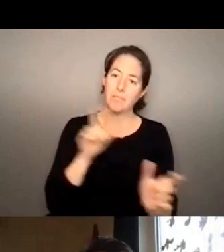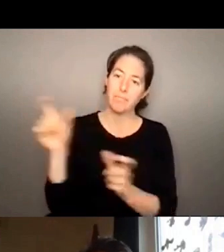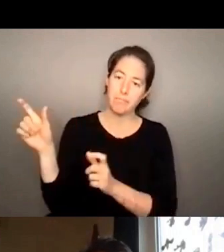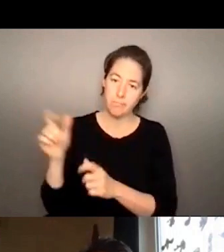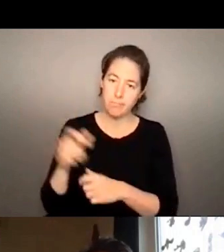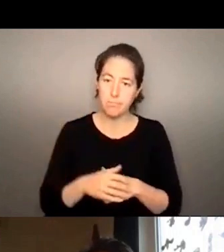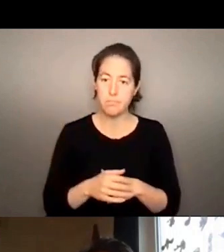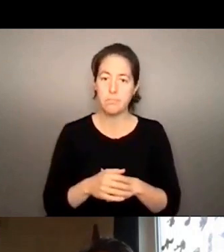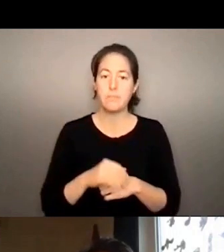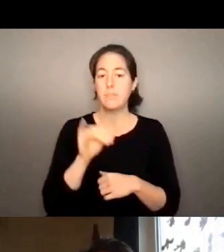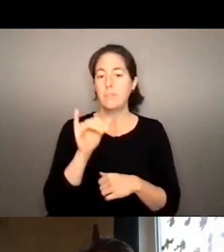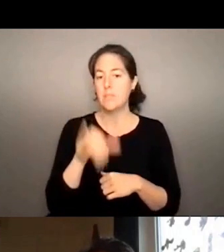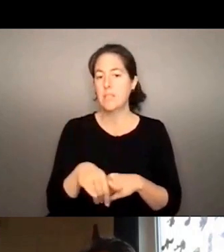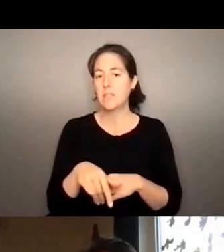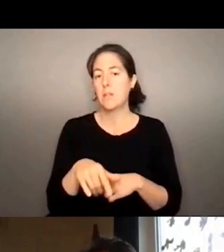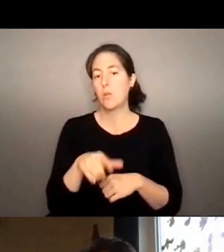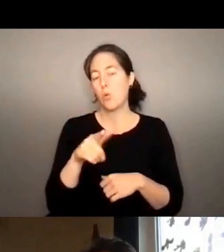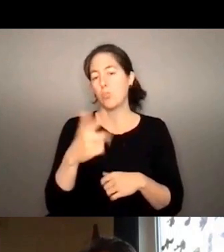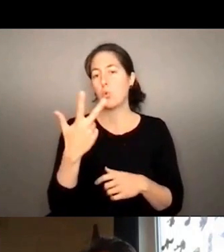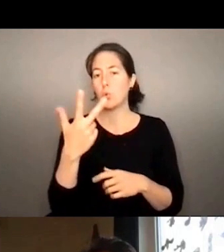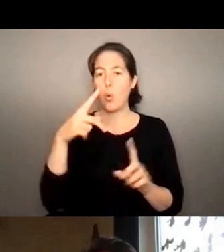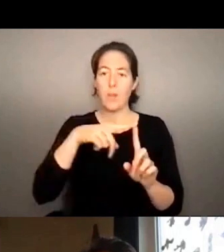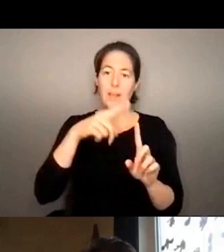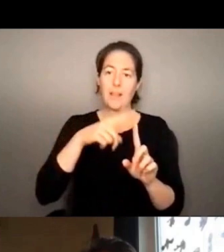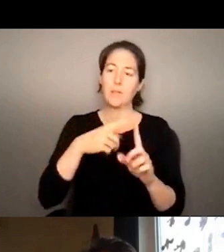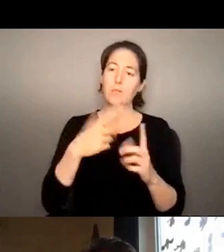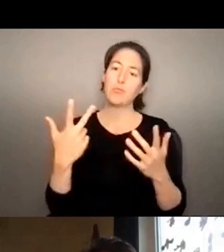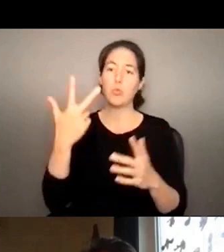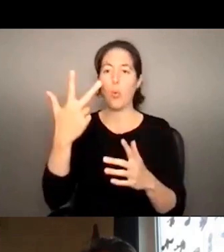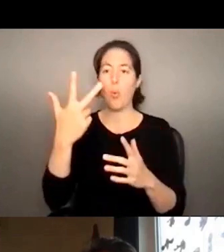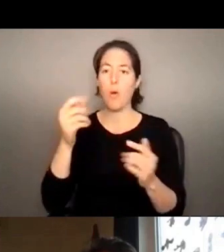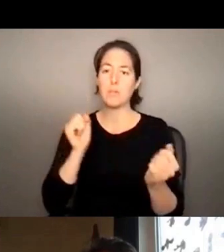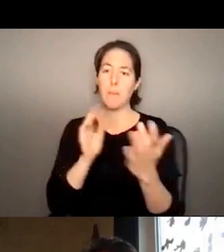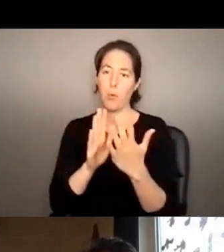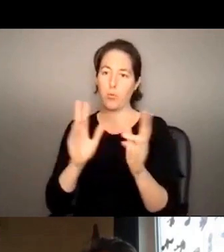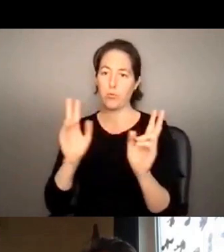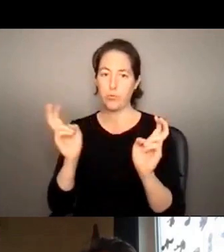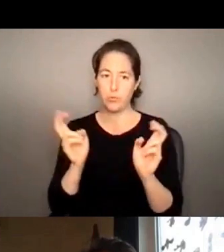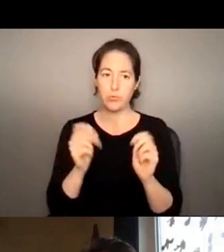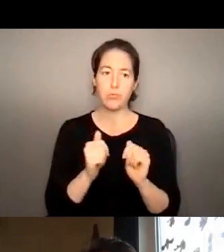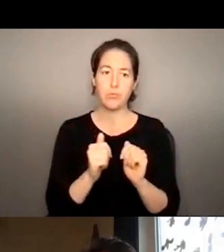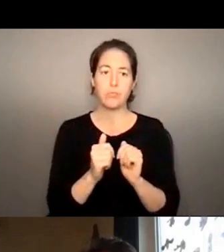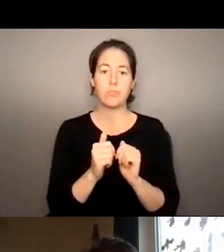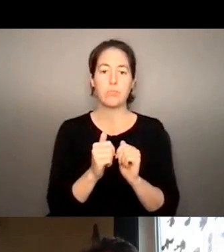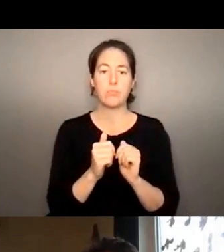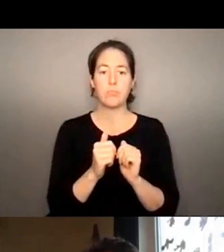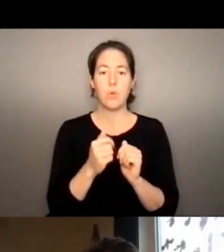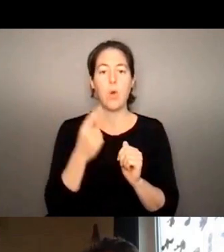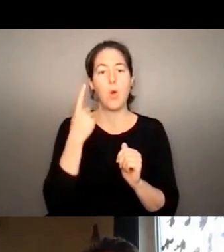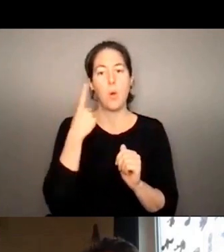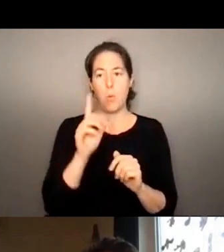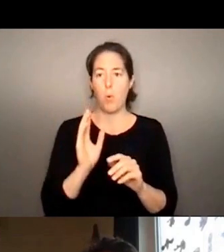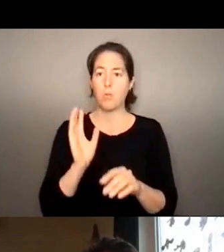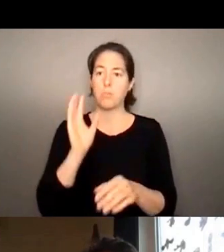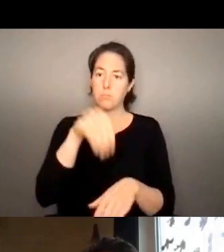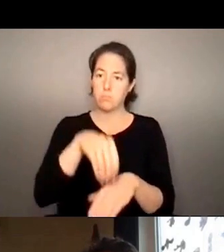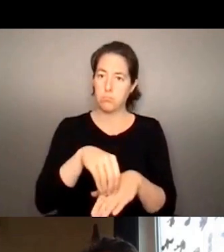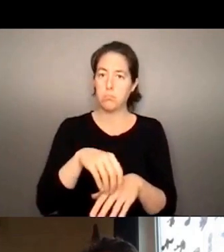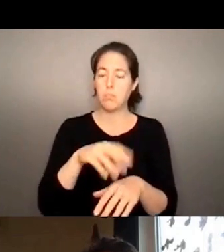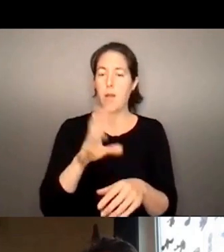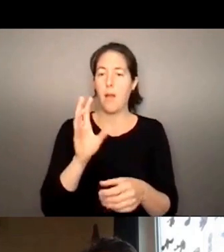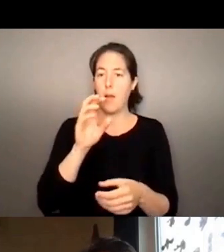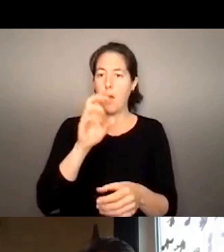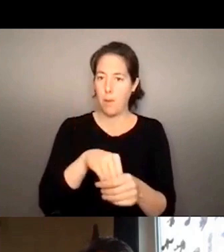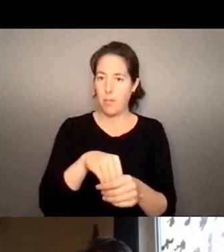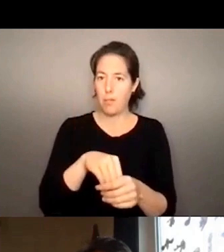que ça, c'est pas mal. C'est comme 3 techniques, si vous voulez, ou 3 approches là, qui nous permettent d'implanter la culture de champignons